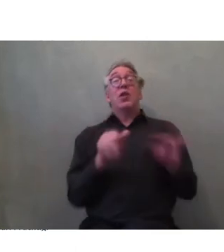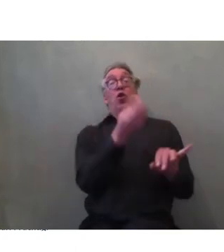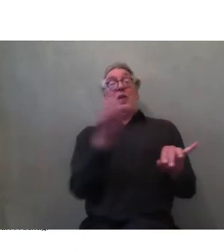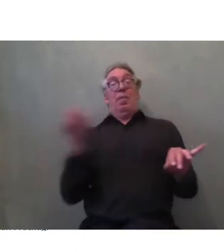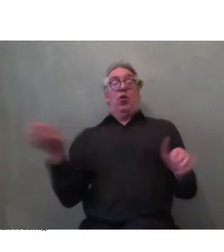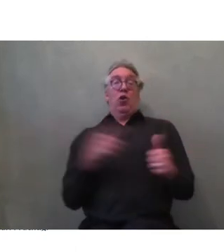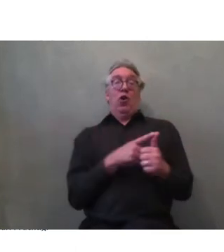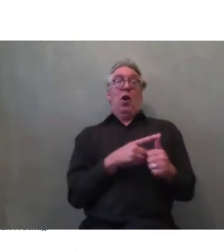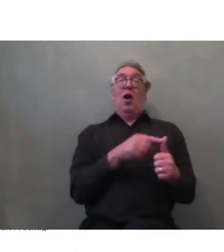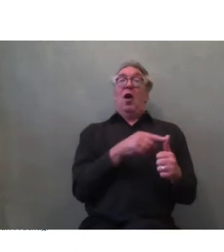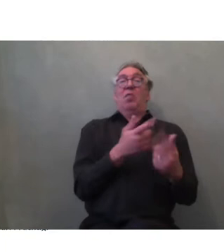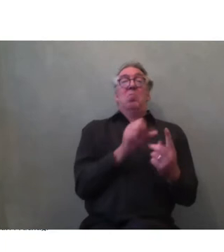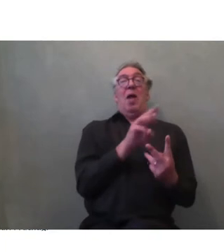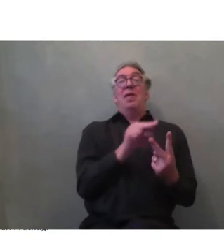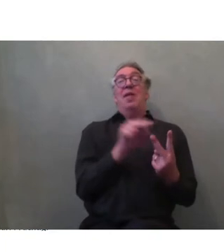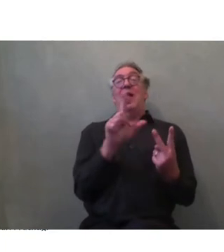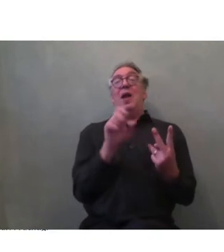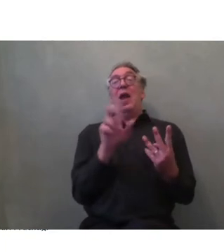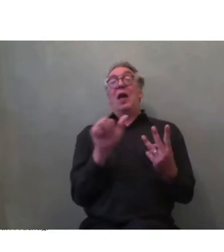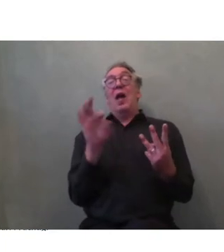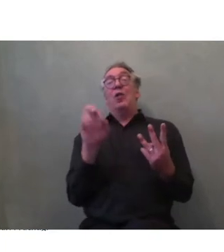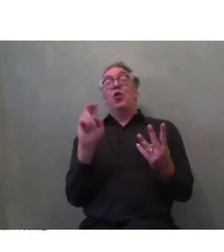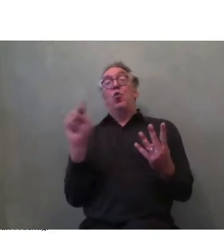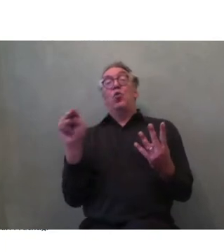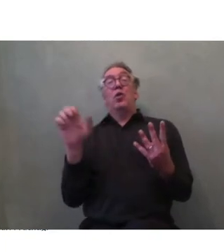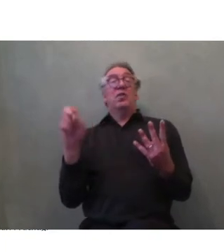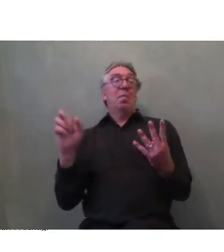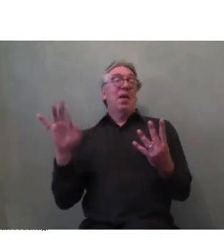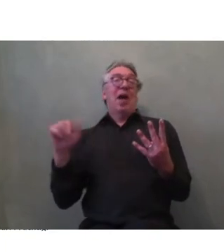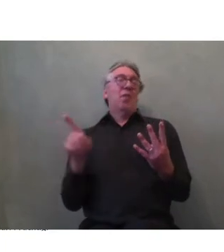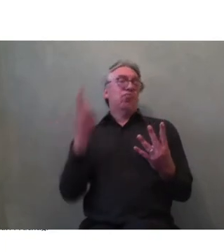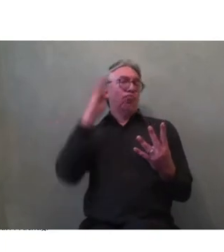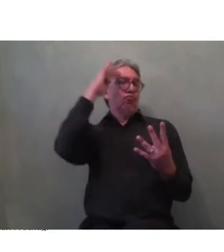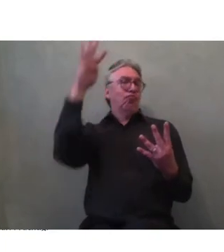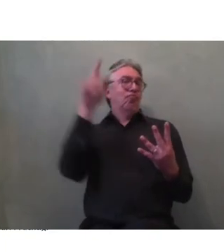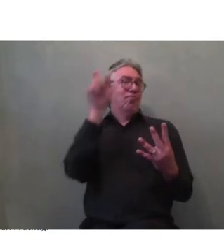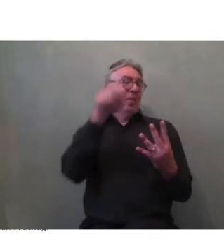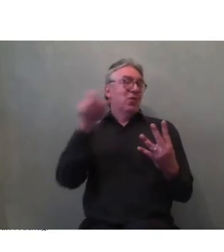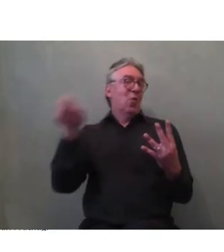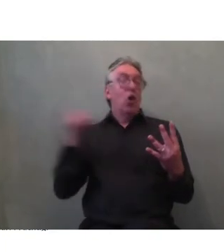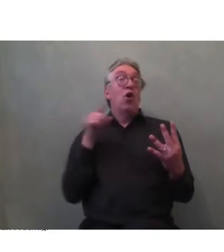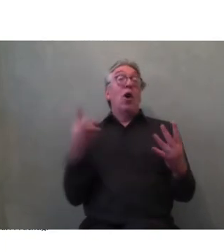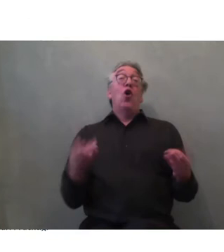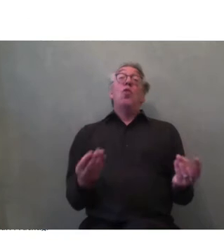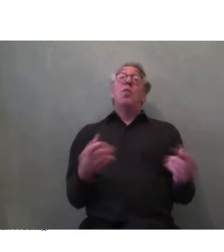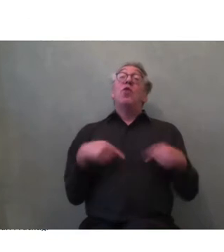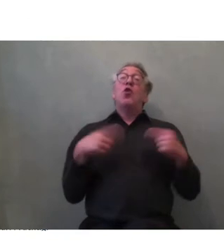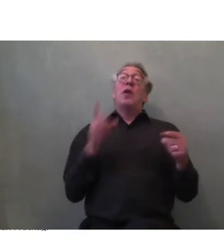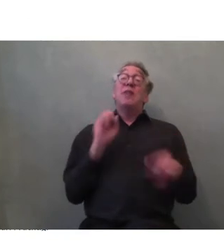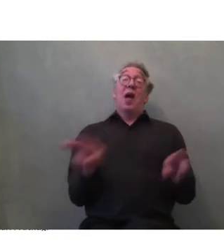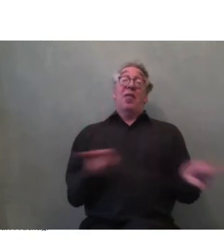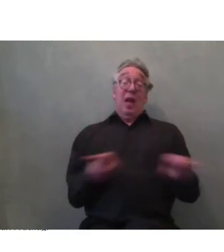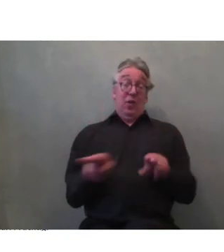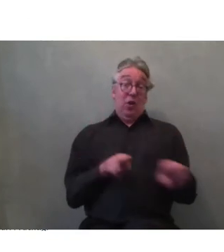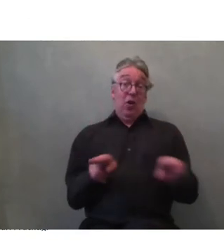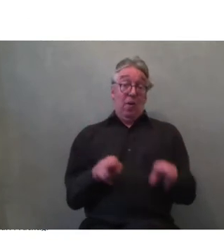Lara, Teun en Samira. En zij beleven eigenlijk hun reis in het theater met een visuele of auditieve beperking